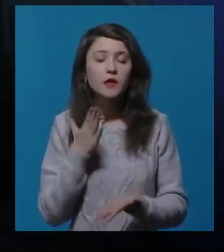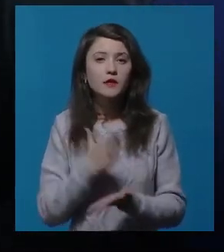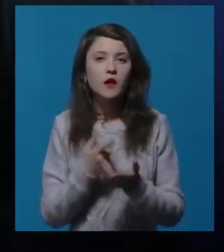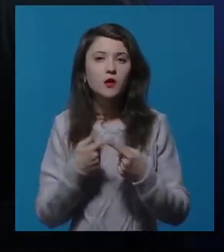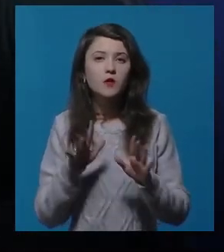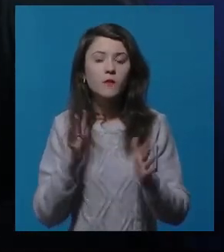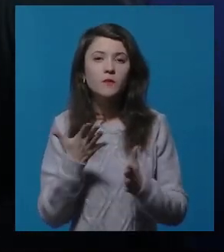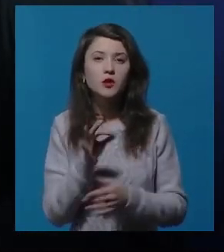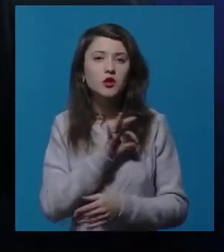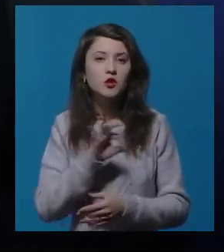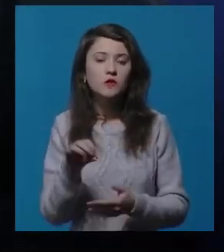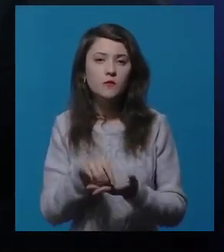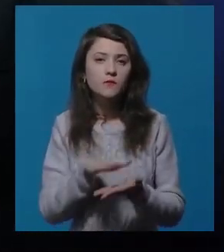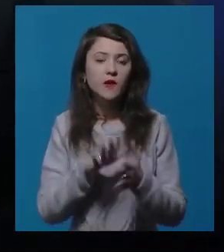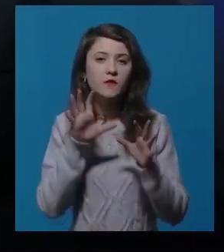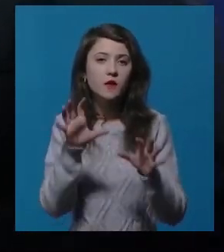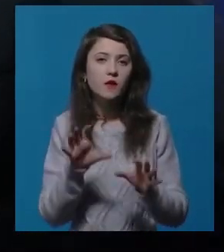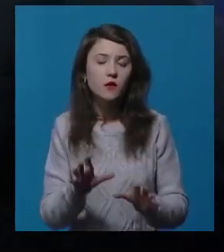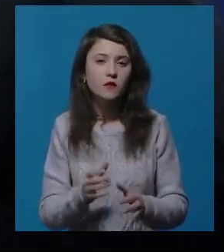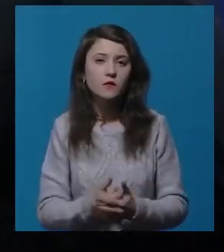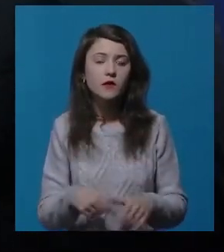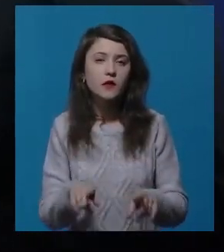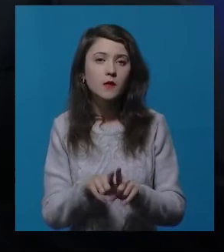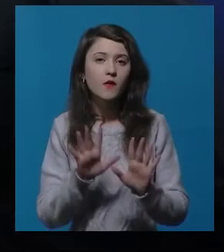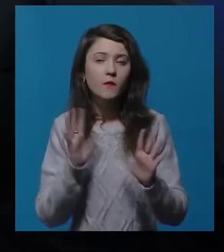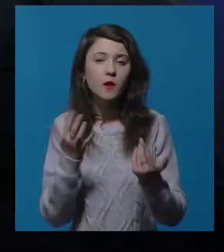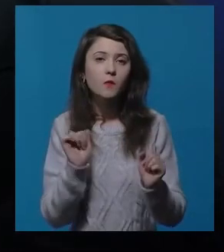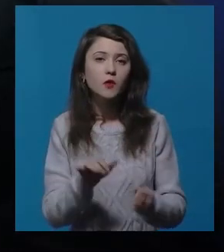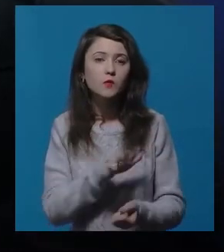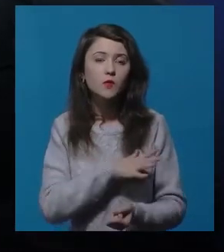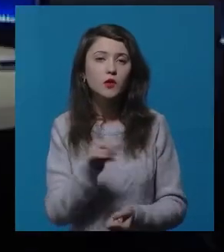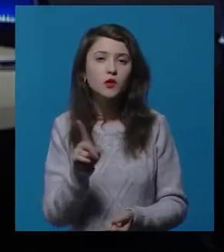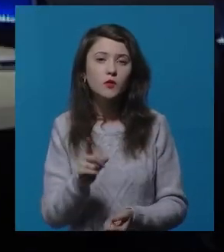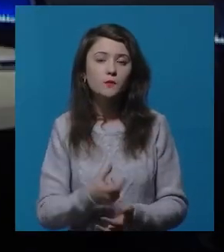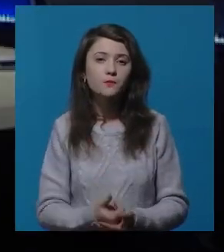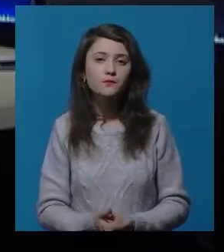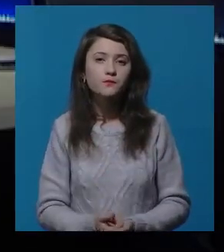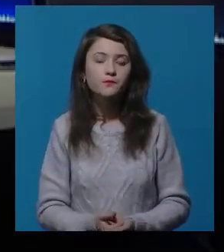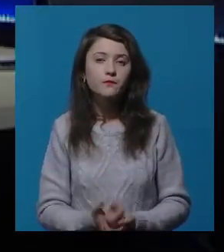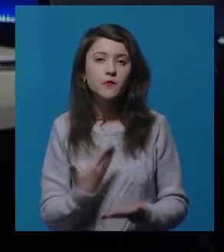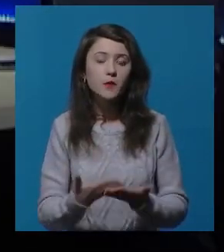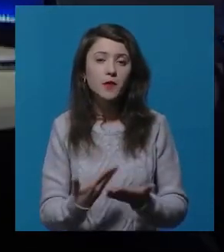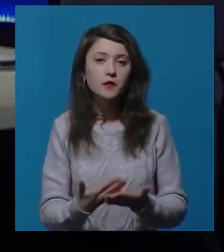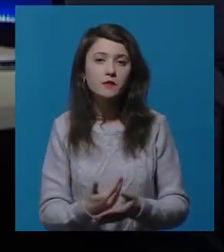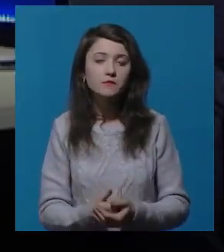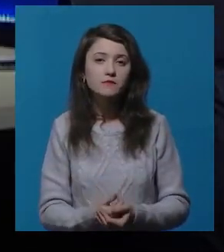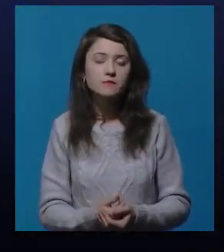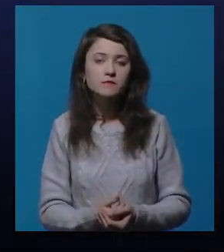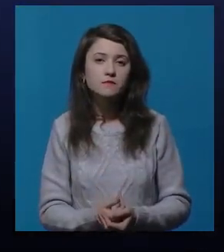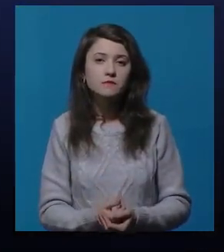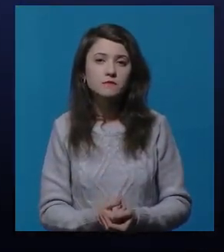це чітко визначені так в законодавстві. Такими випадками може бути, що, наприклад, перш за все,